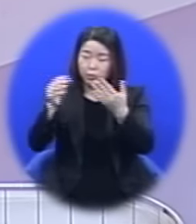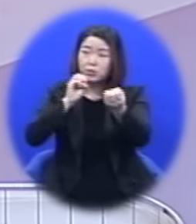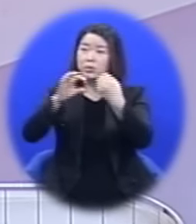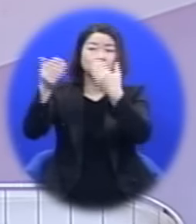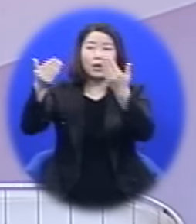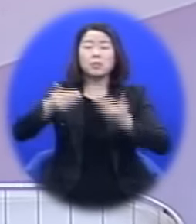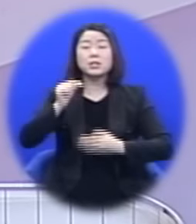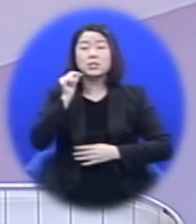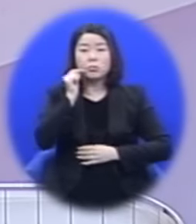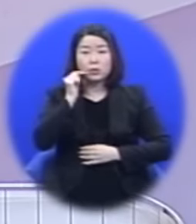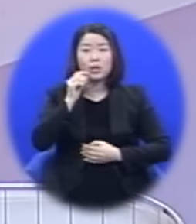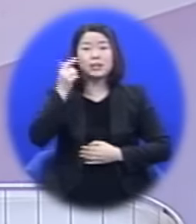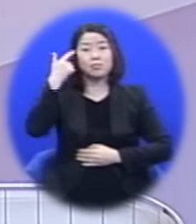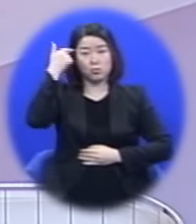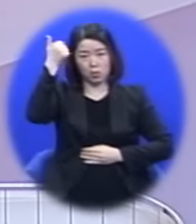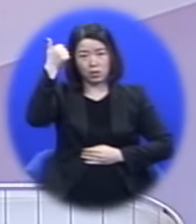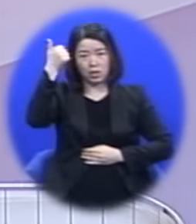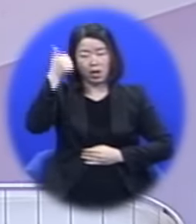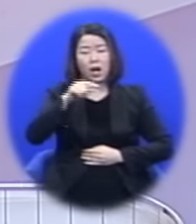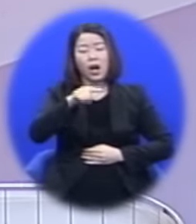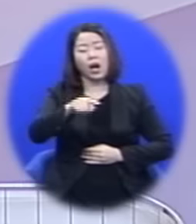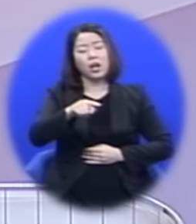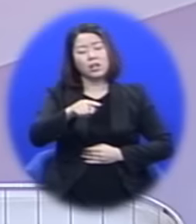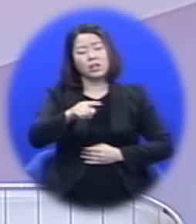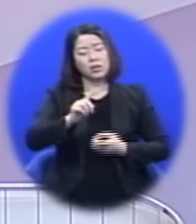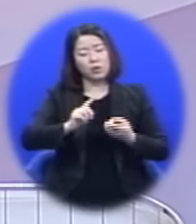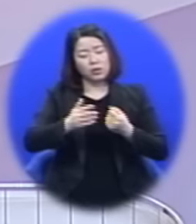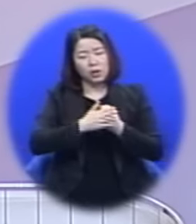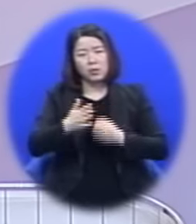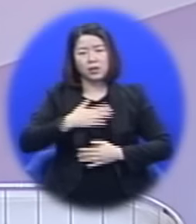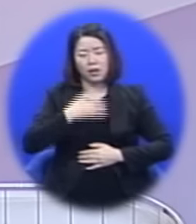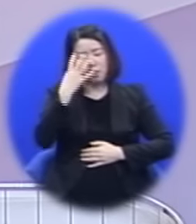목사, 그게 너무 비참하게 느껴졌어요.